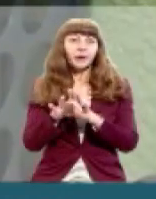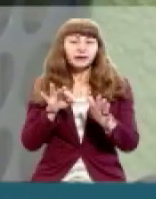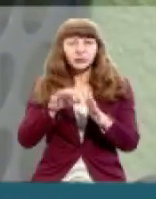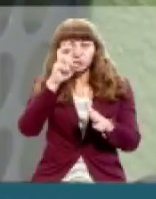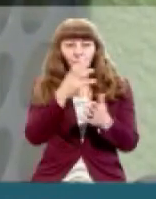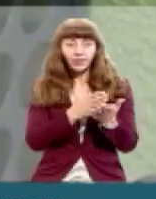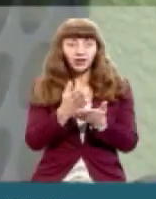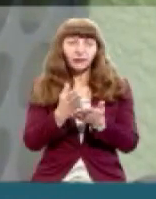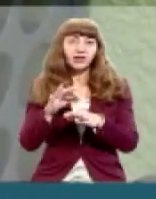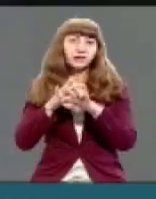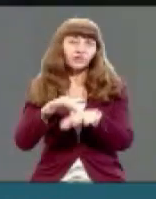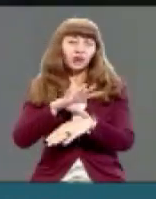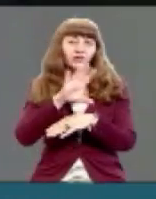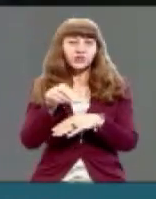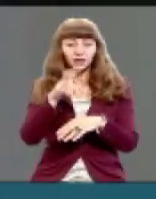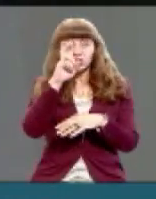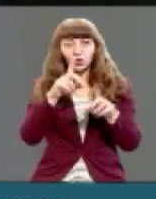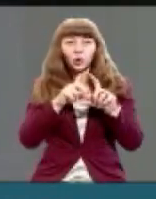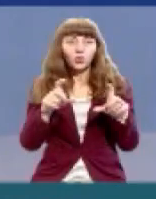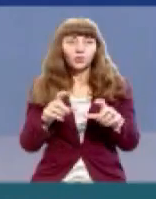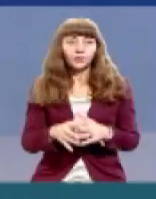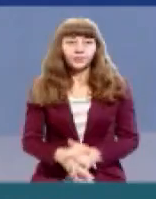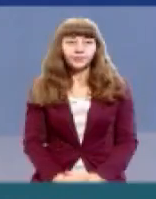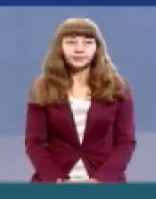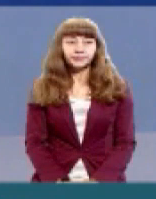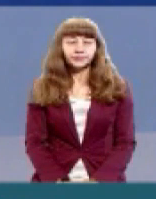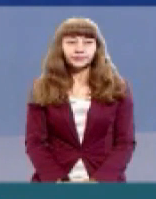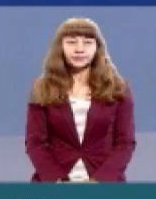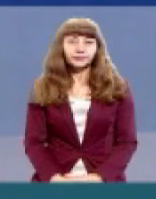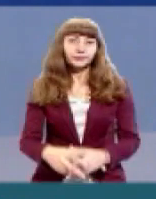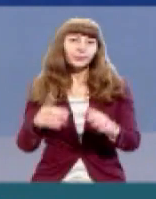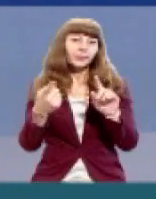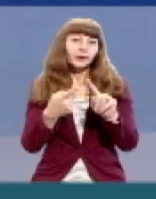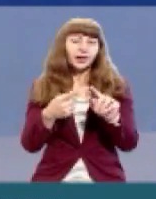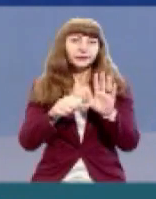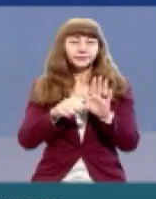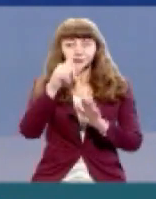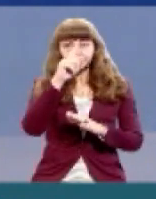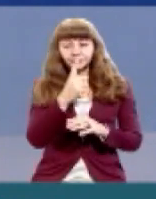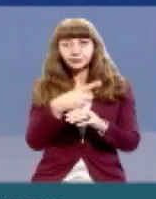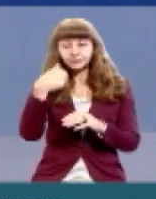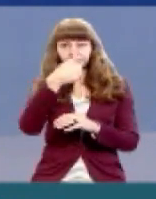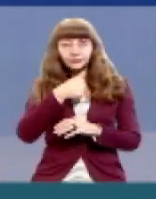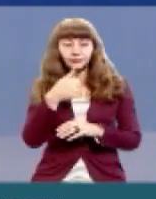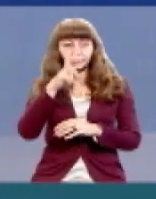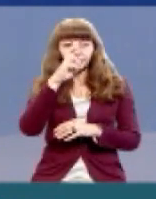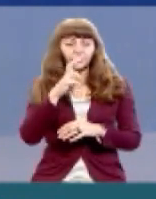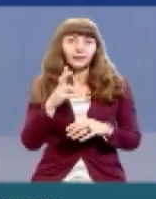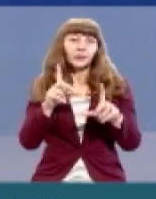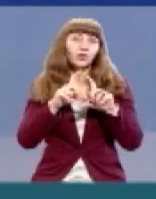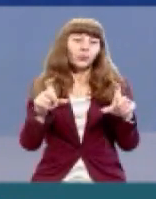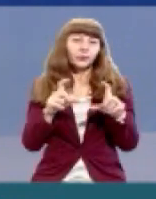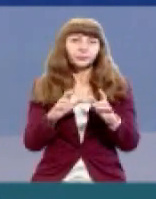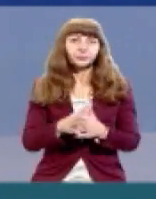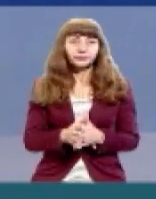арқылы ауқымды жұмыс облыстың барлық мемлекеттік органдарында жүргізілді. Госорганов в первом полугодии объявлено конкурсов на более чуть полутысячи